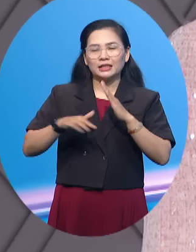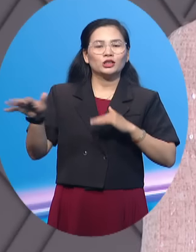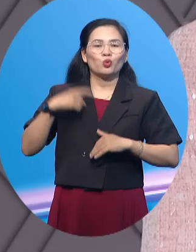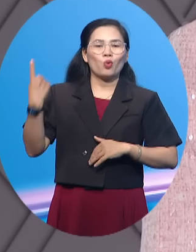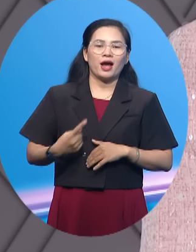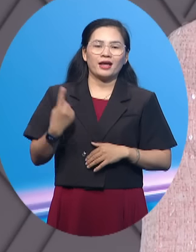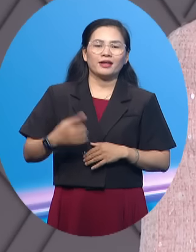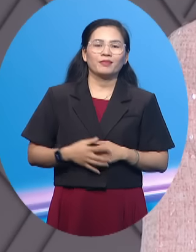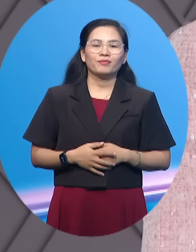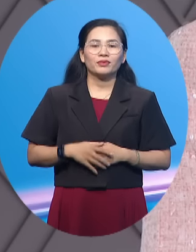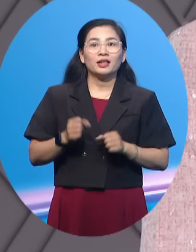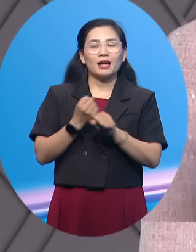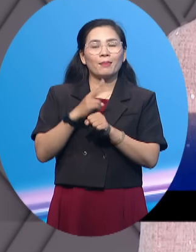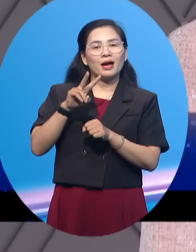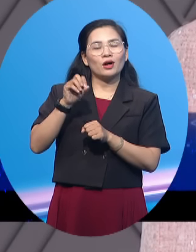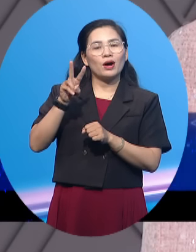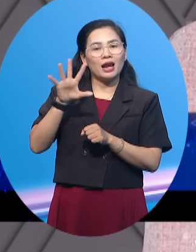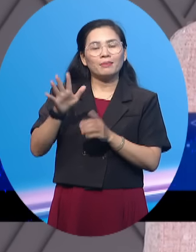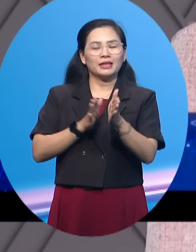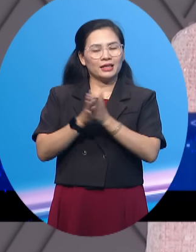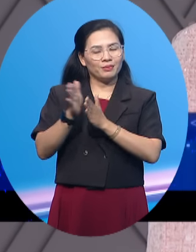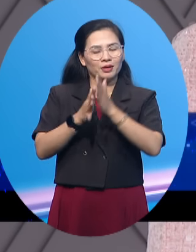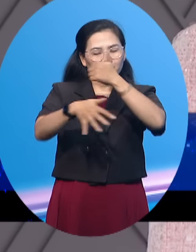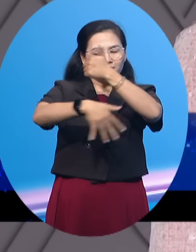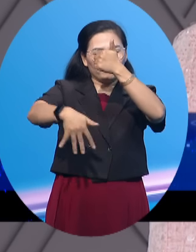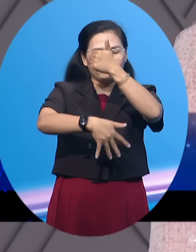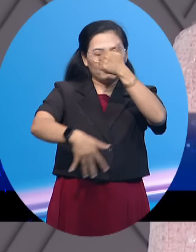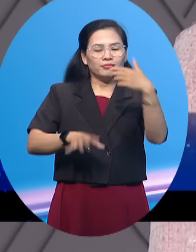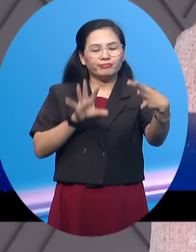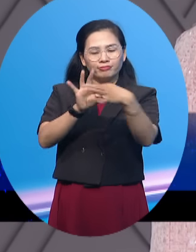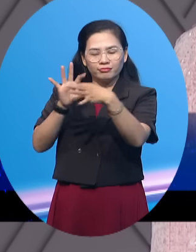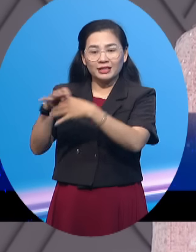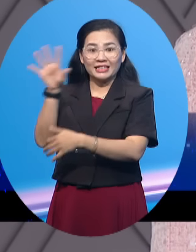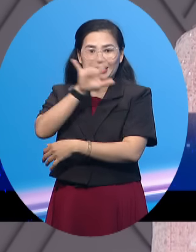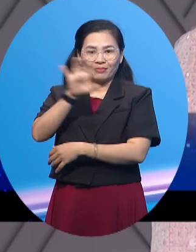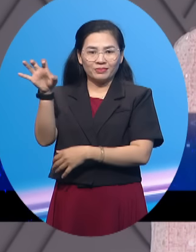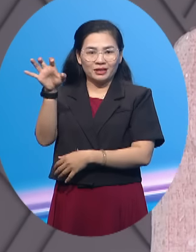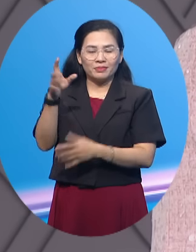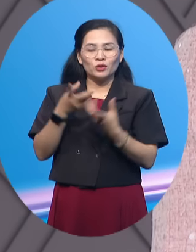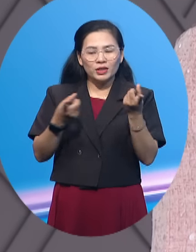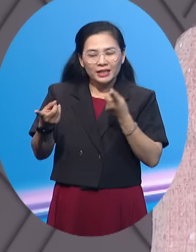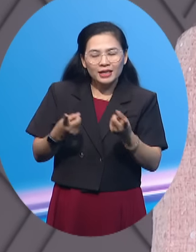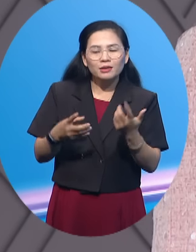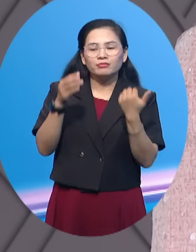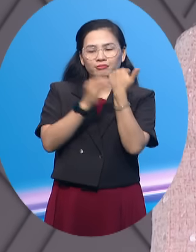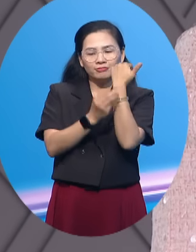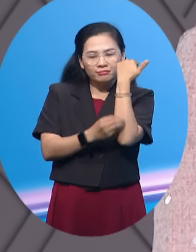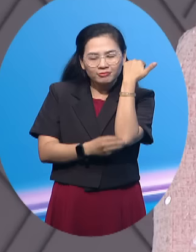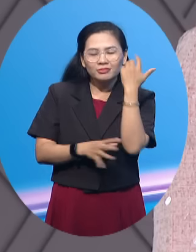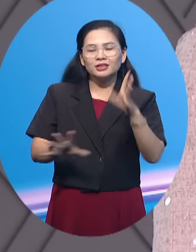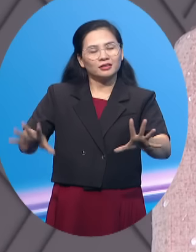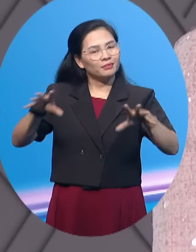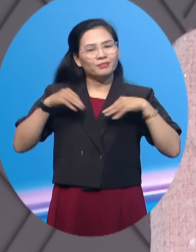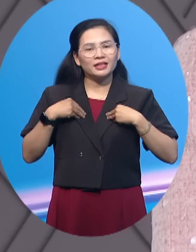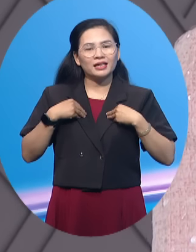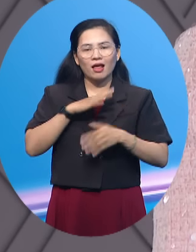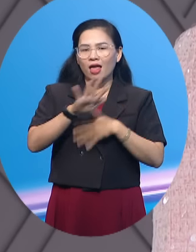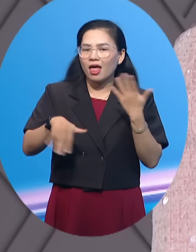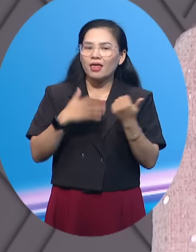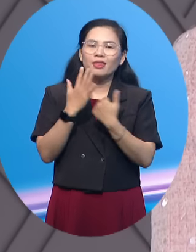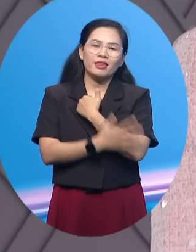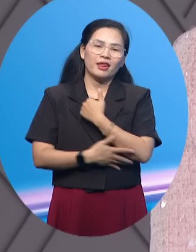Trong 2025, chúng tôi sẽ tiếp tục mở rộng với cả hệ sinh thái lên tới khoảng 500 đối tác và 100.000 điểm chấp nhận ưu đãi của Techcombank Rewards trên khắp cả